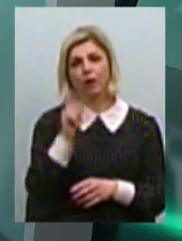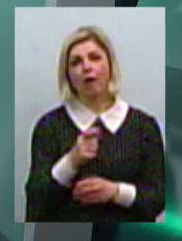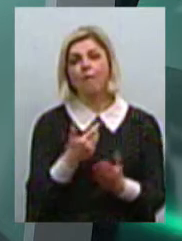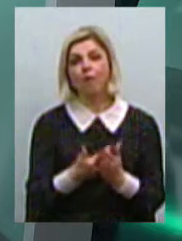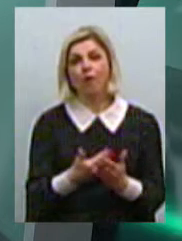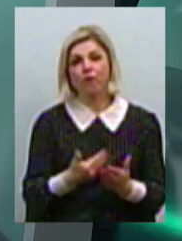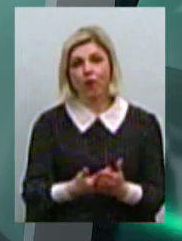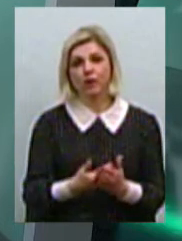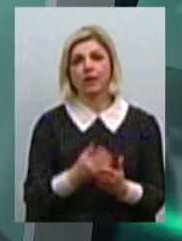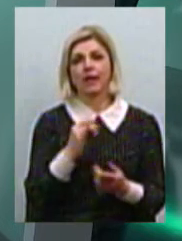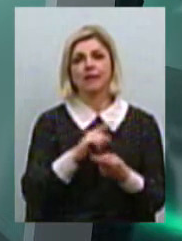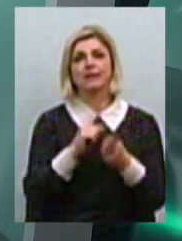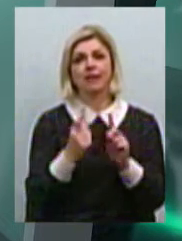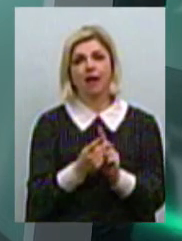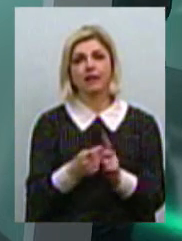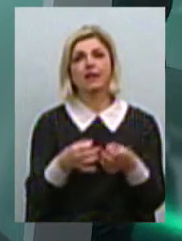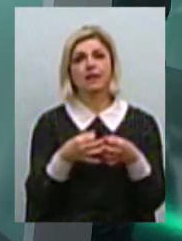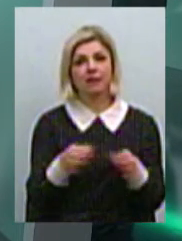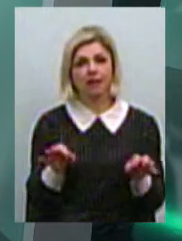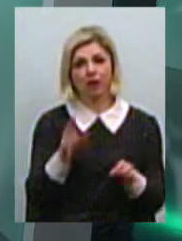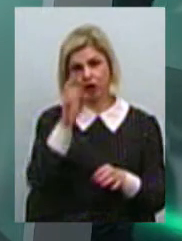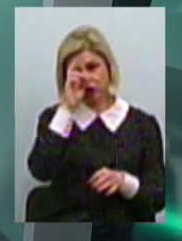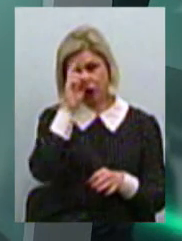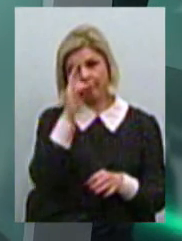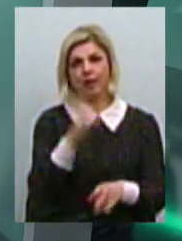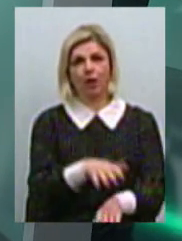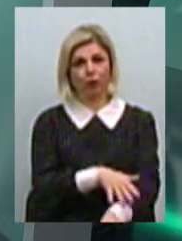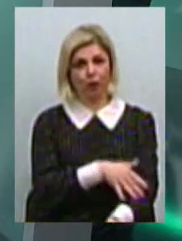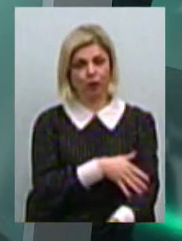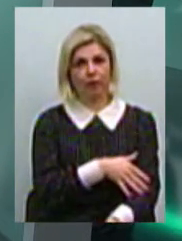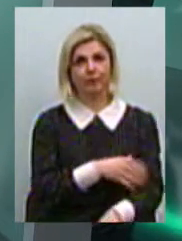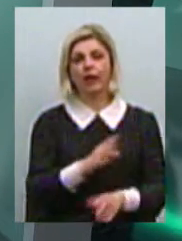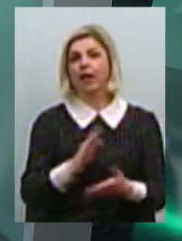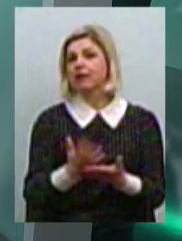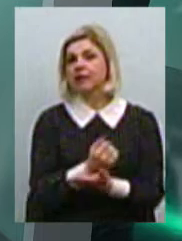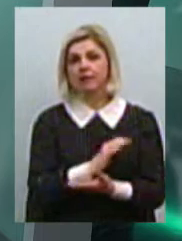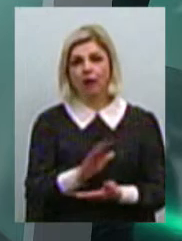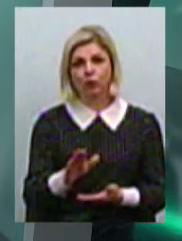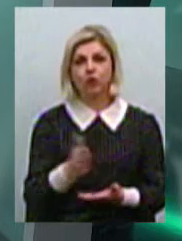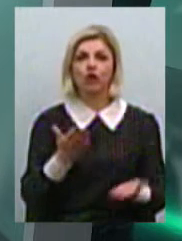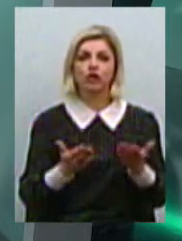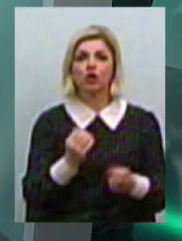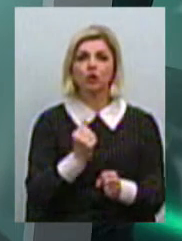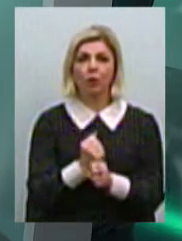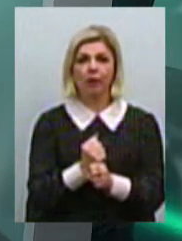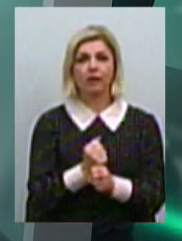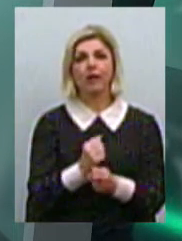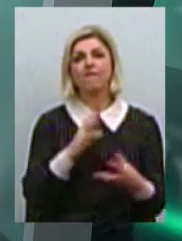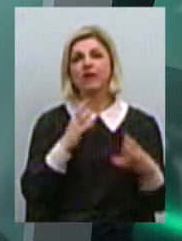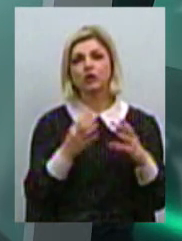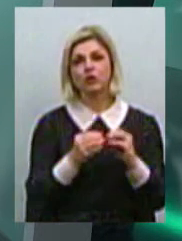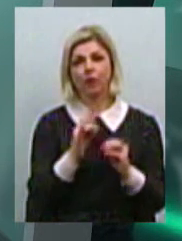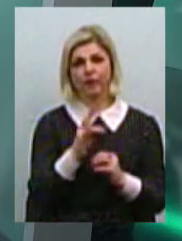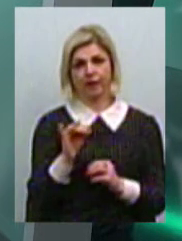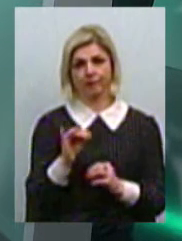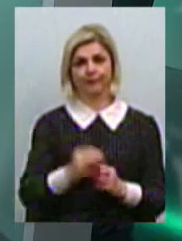стане незалежною державою надовго. Не сталося. Чи зробили ми висновки?